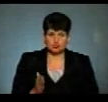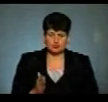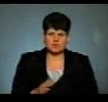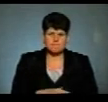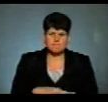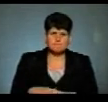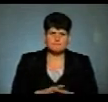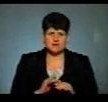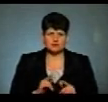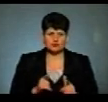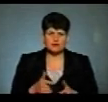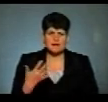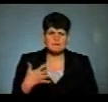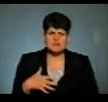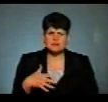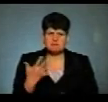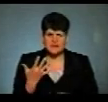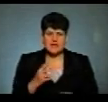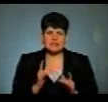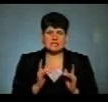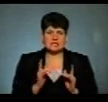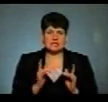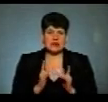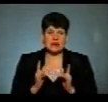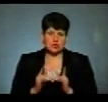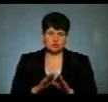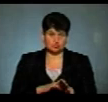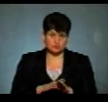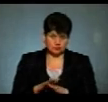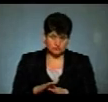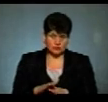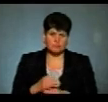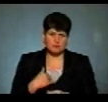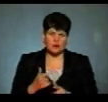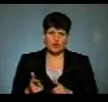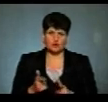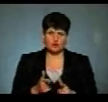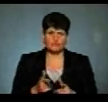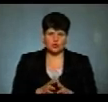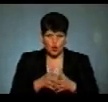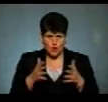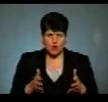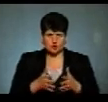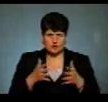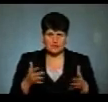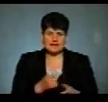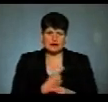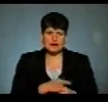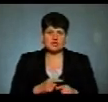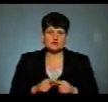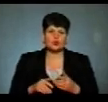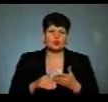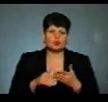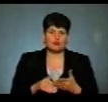масові поступлення і 55 ліжок інфекційного відділення будуть заповнені, то ми готові до розгортання лікарні швидкої